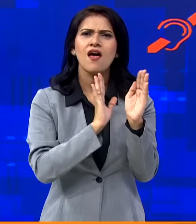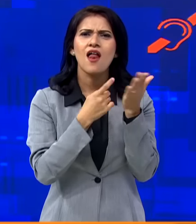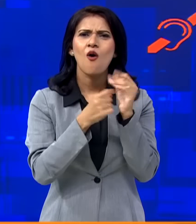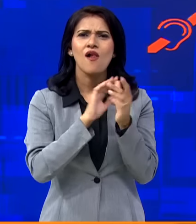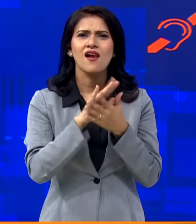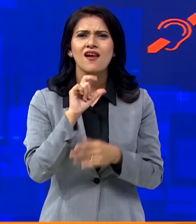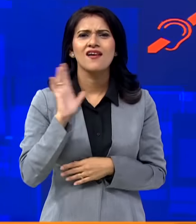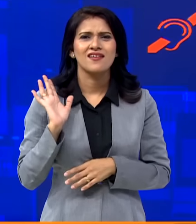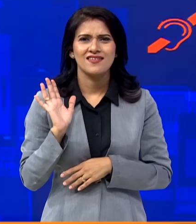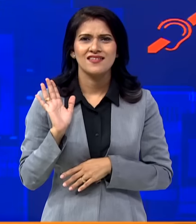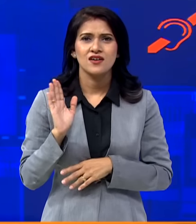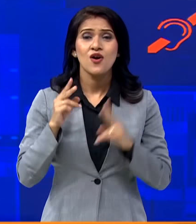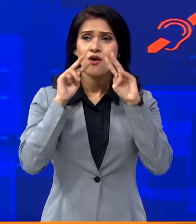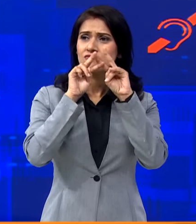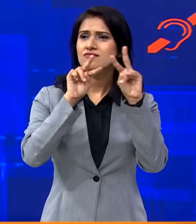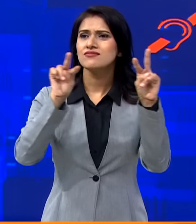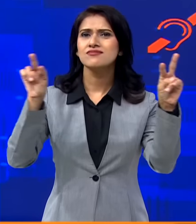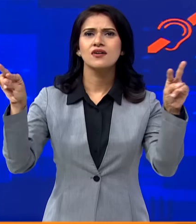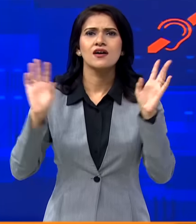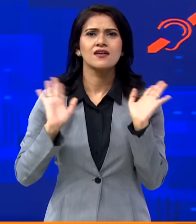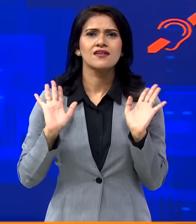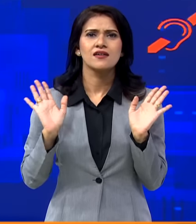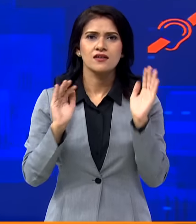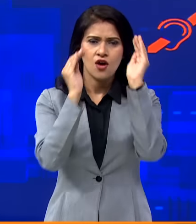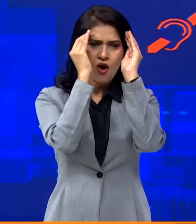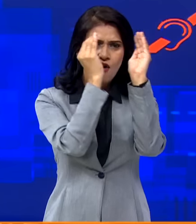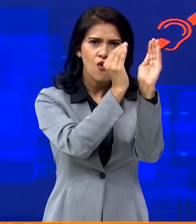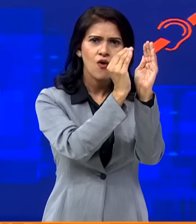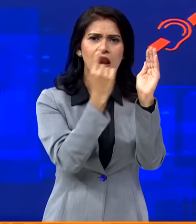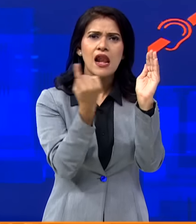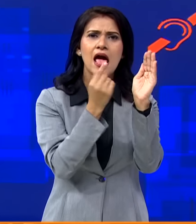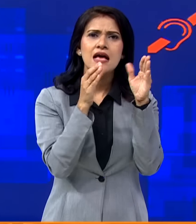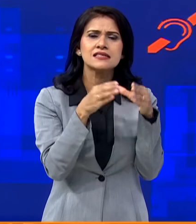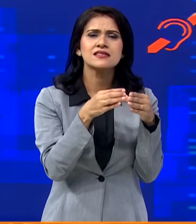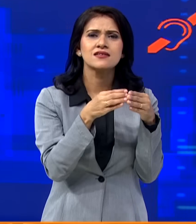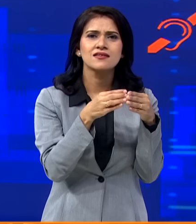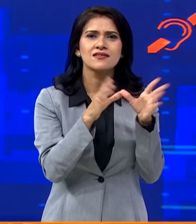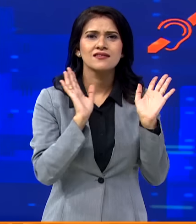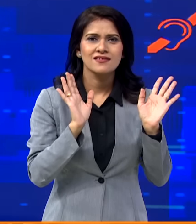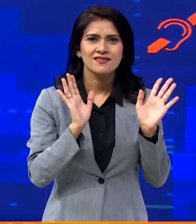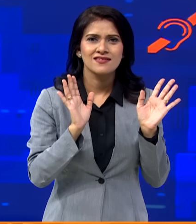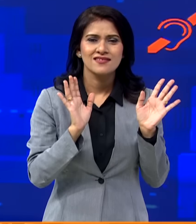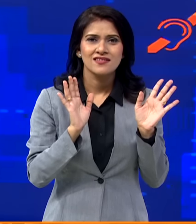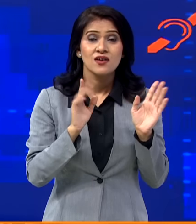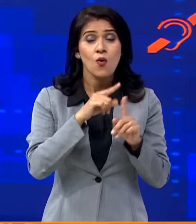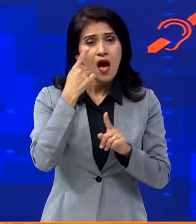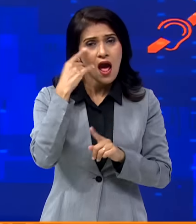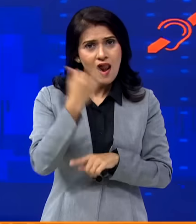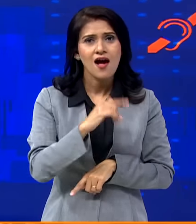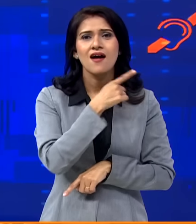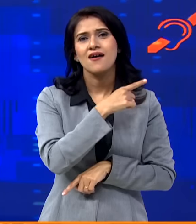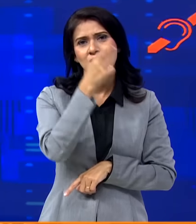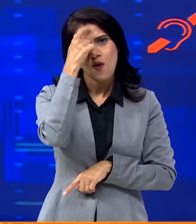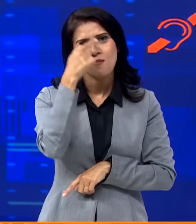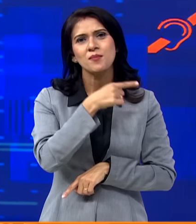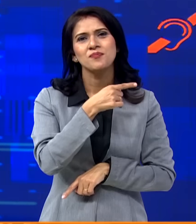पड़ी तो यह सवाल तो राहुल गांधी जी से पूछिए कि आपकी दृष्टि में दोष क्यों है यह दृष्टि दोष की